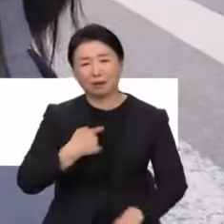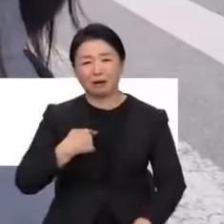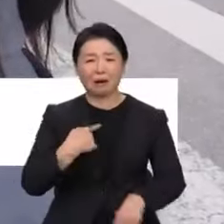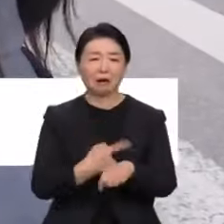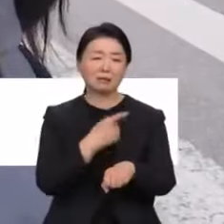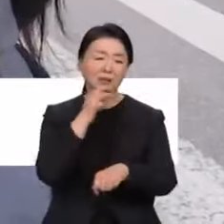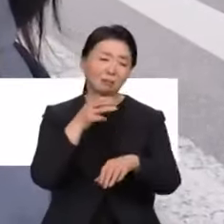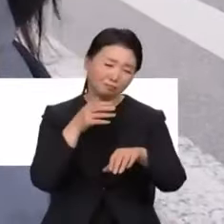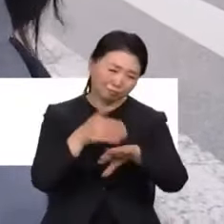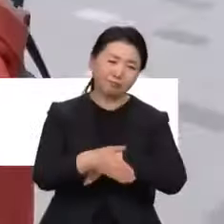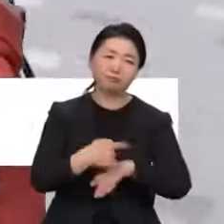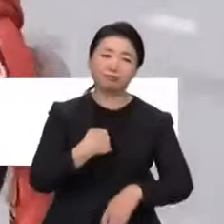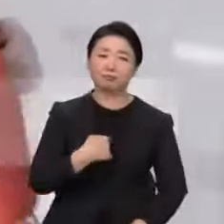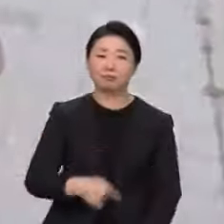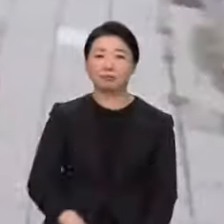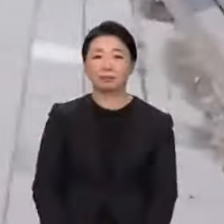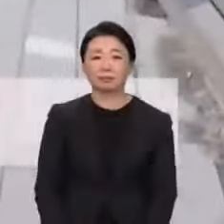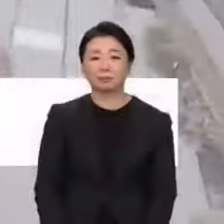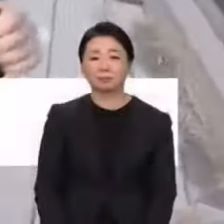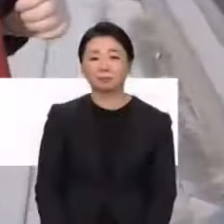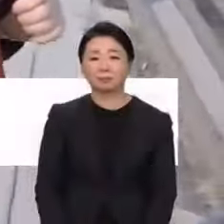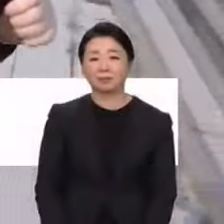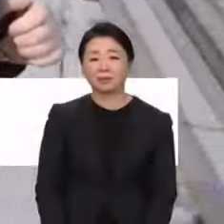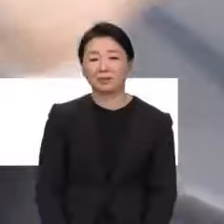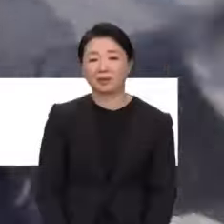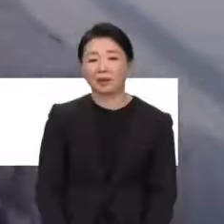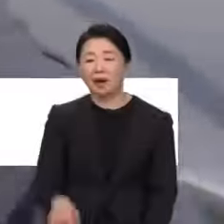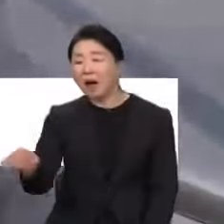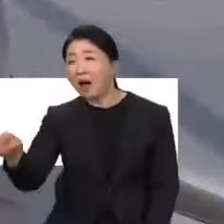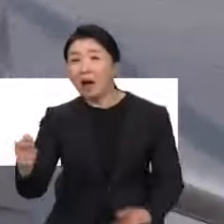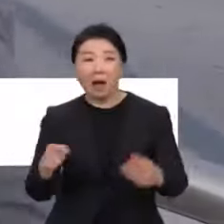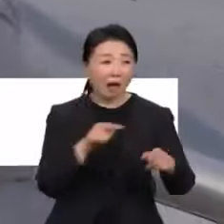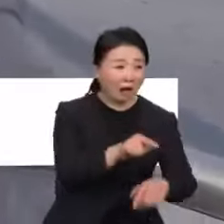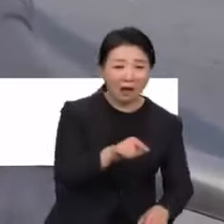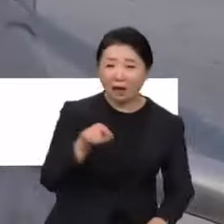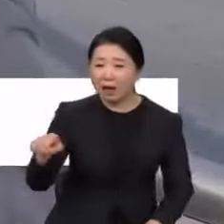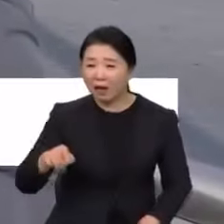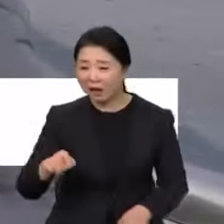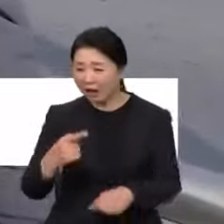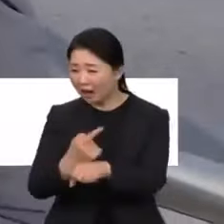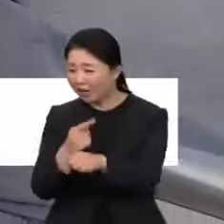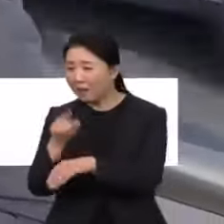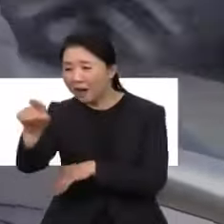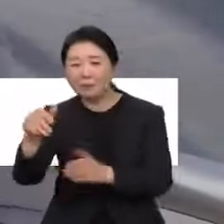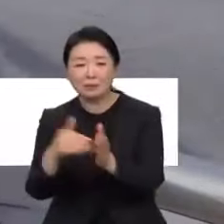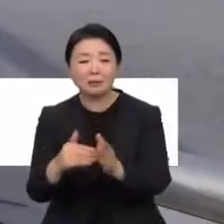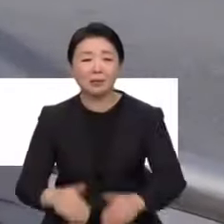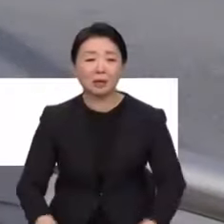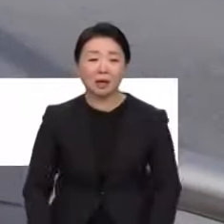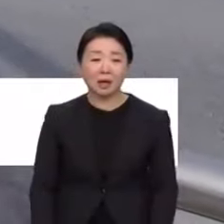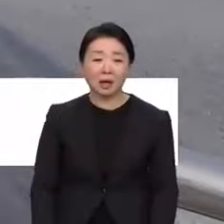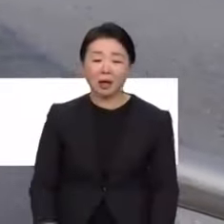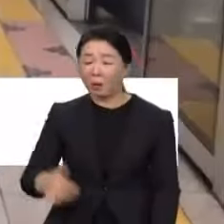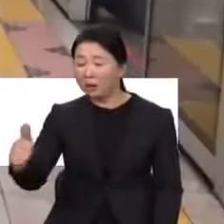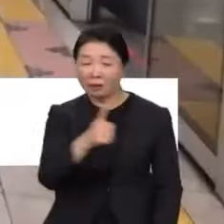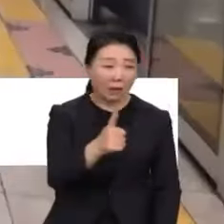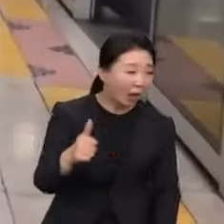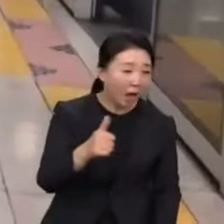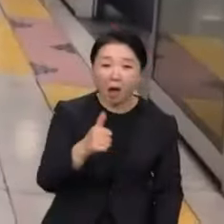시간 반 정도 늦은 거죠. 이리 갔다 뭐 한정거장만 가면 되는데 네. 왔다 갔다